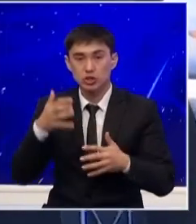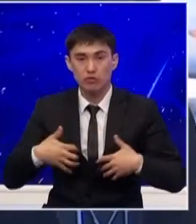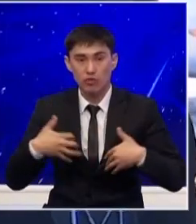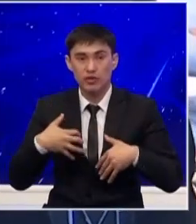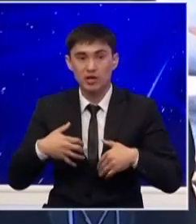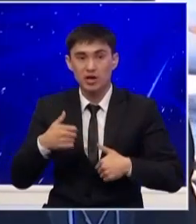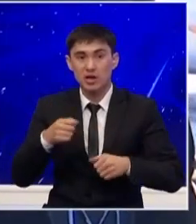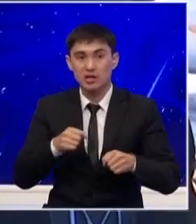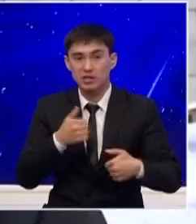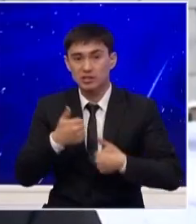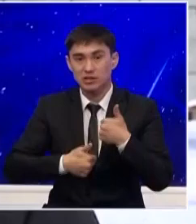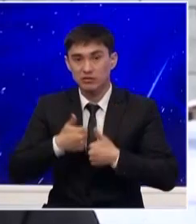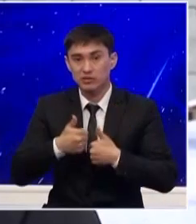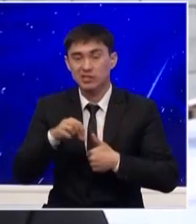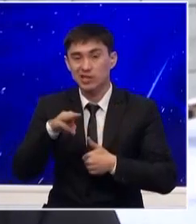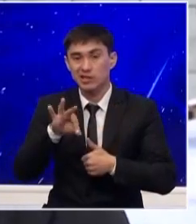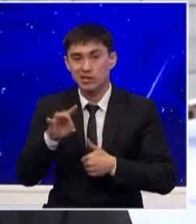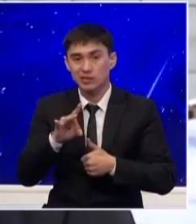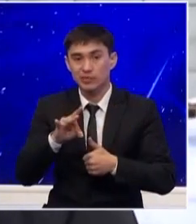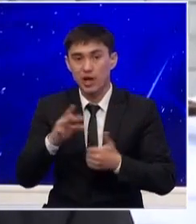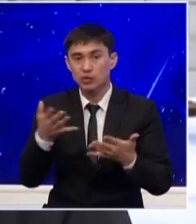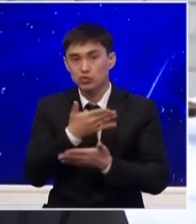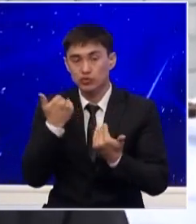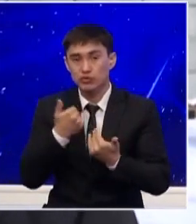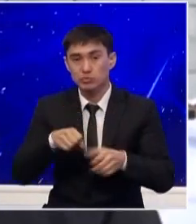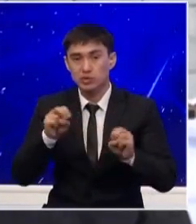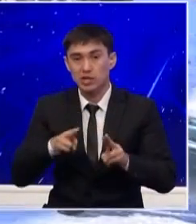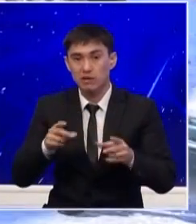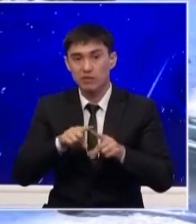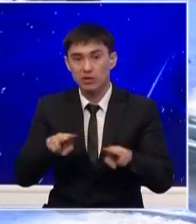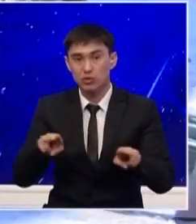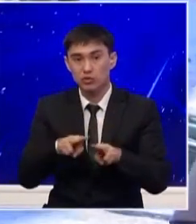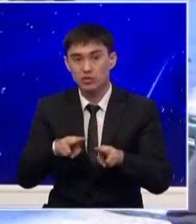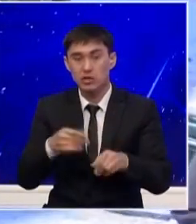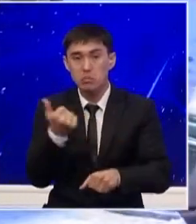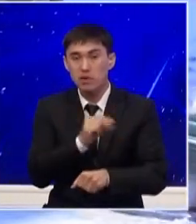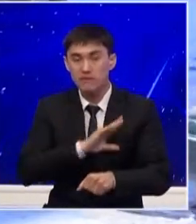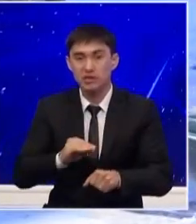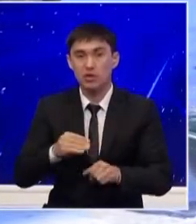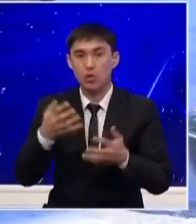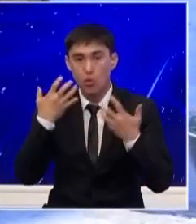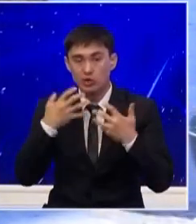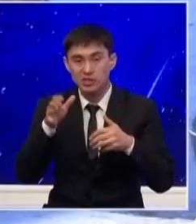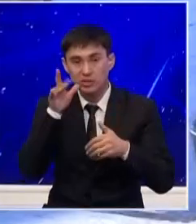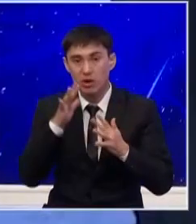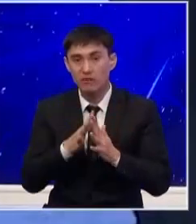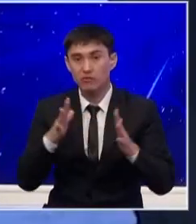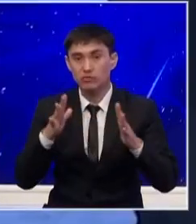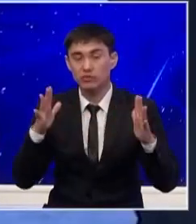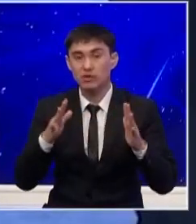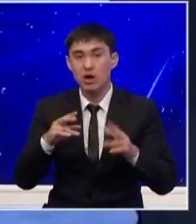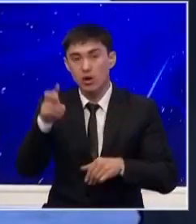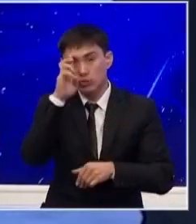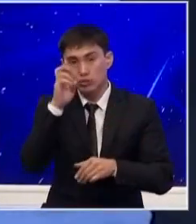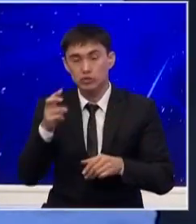Из-за сложившейся ситуации и отсутствия должного надзора количество непривитых кошек и собак выросло в разы. Только государственная